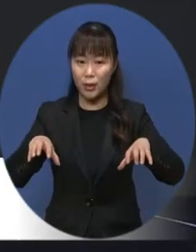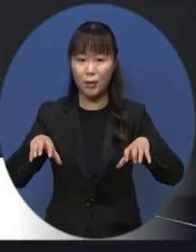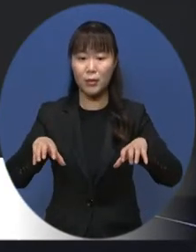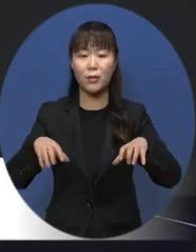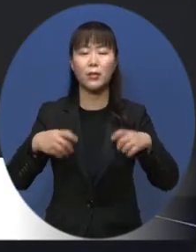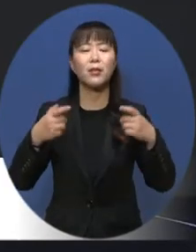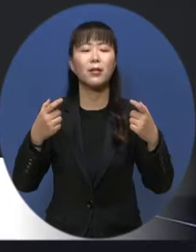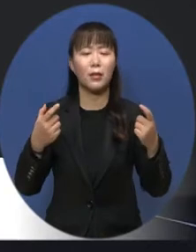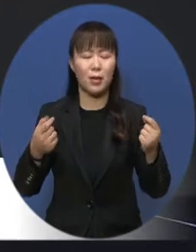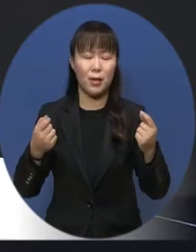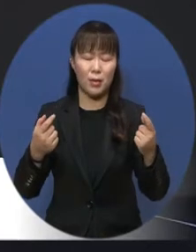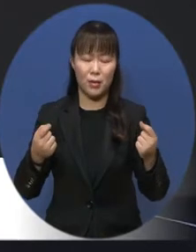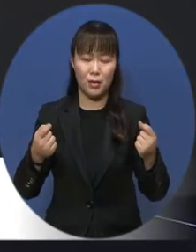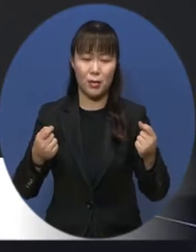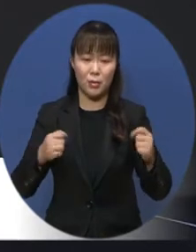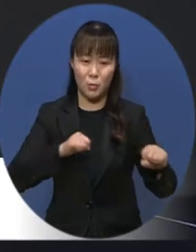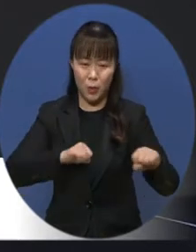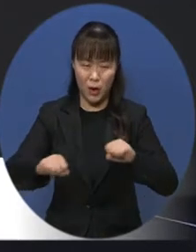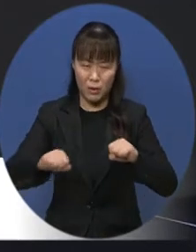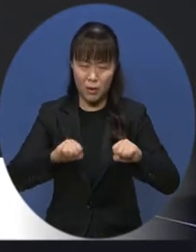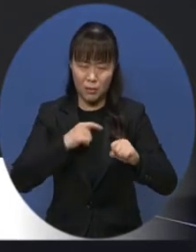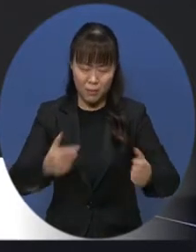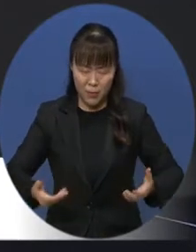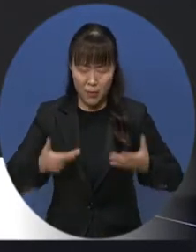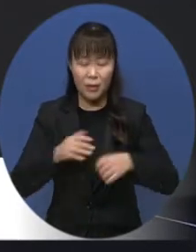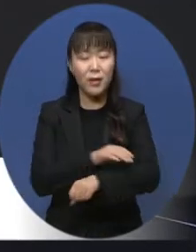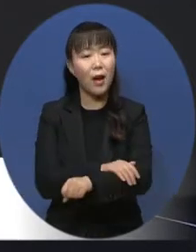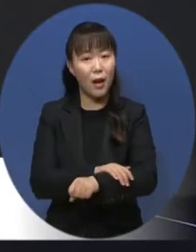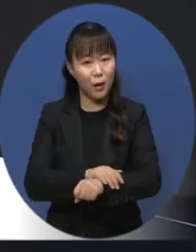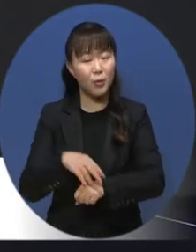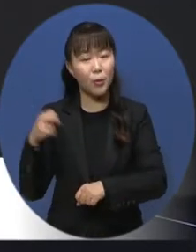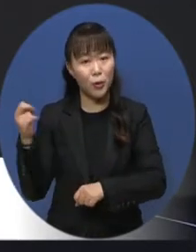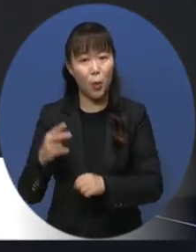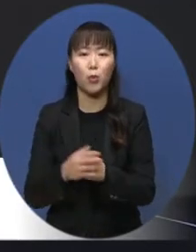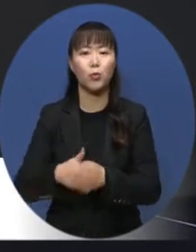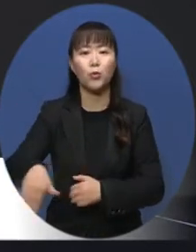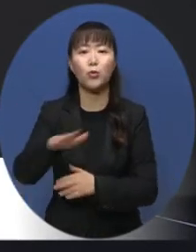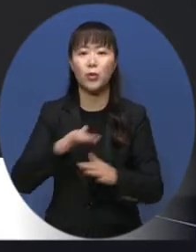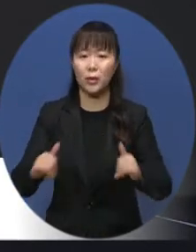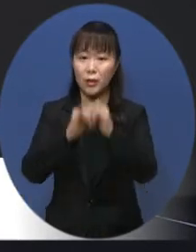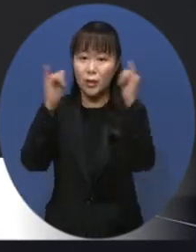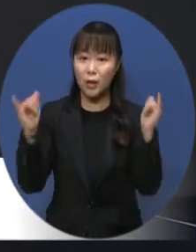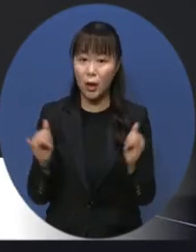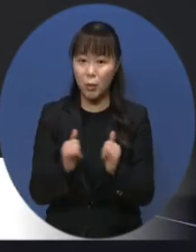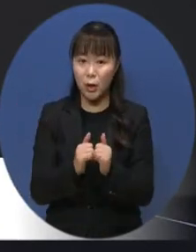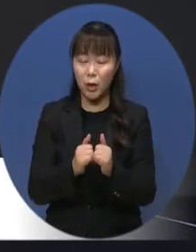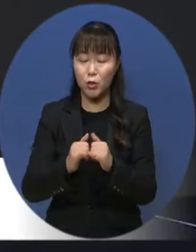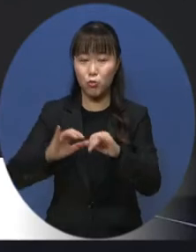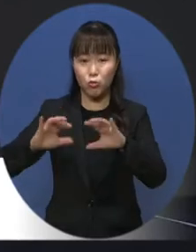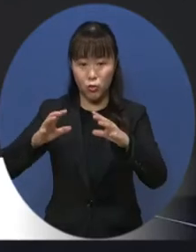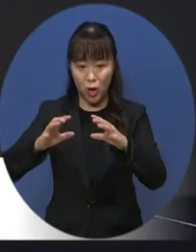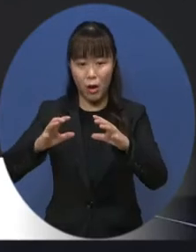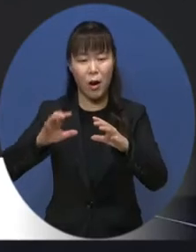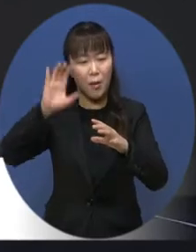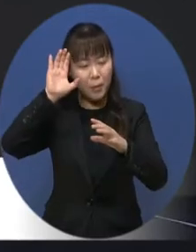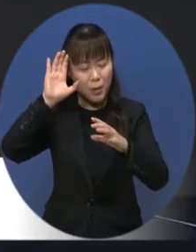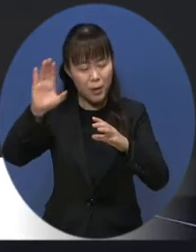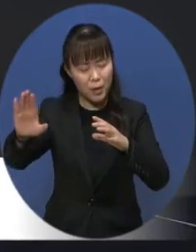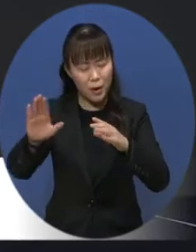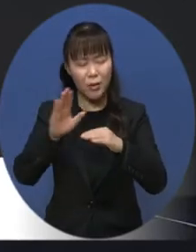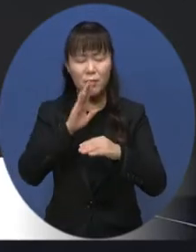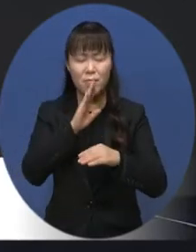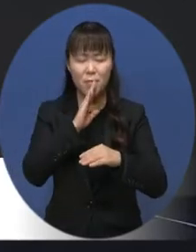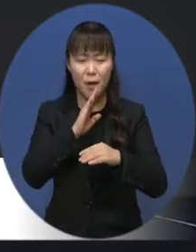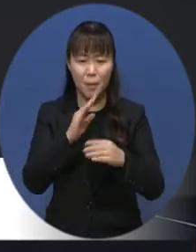그러한 일들을 헌신적으로 잘 하시고 우리 사회를 우리 국가를 미래의 건강한